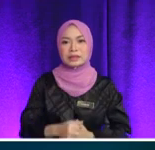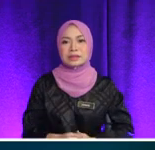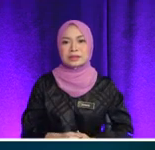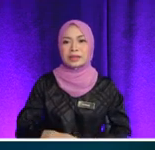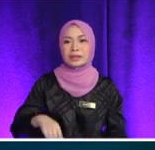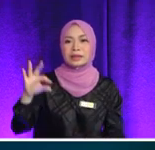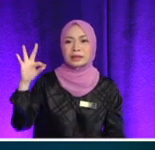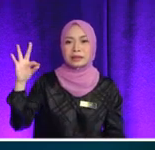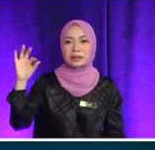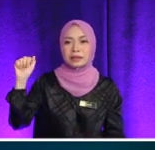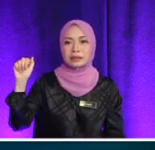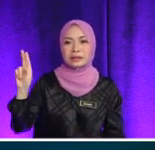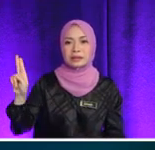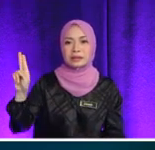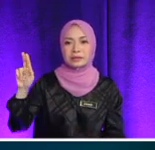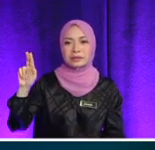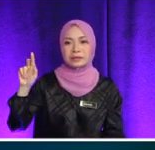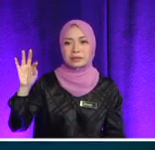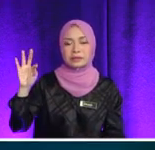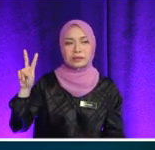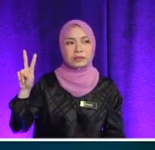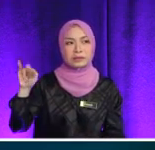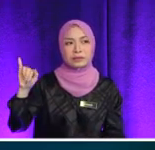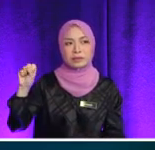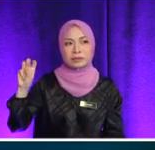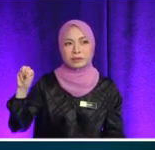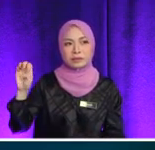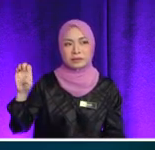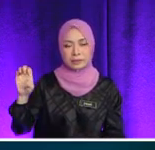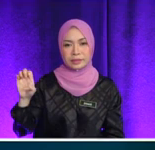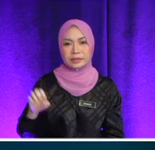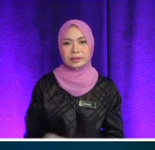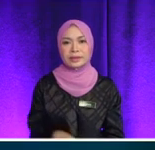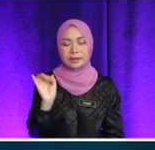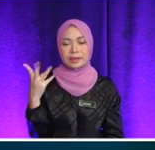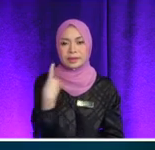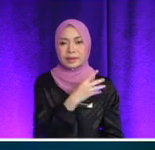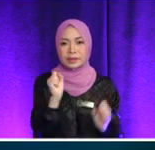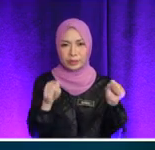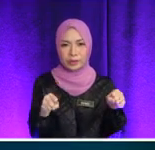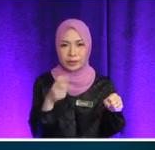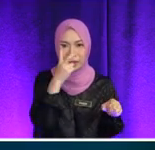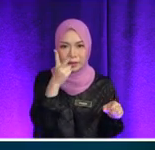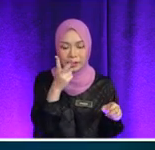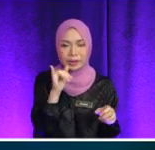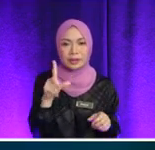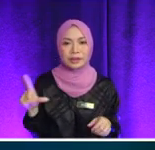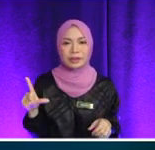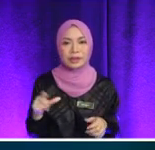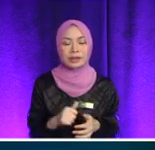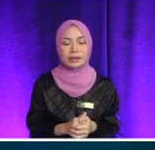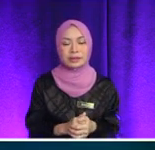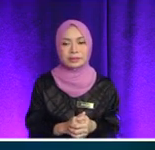sendiri oke kemudian yang kita boleh lihat yang kita Familia walaupun gitu saya